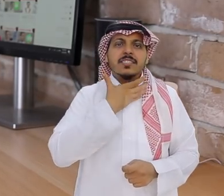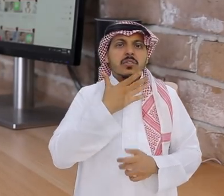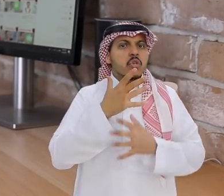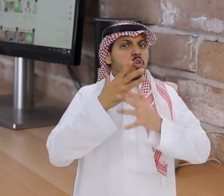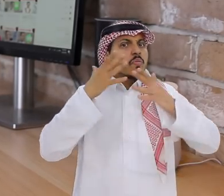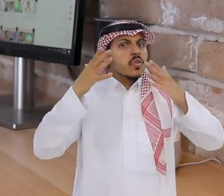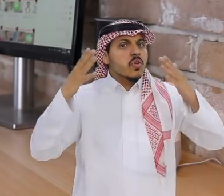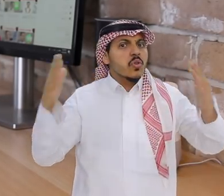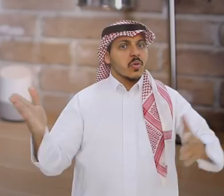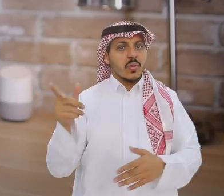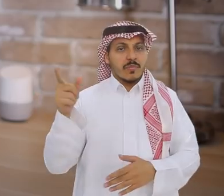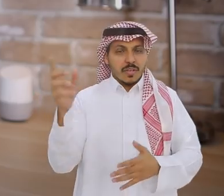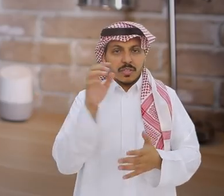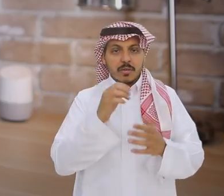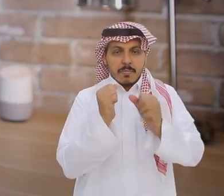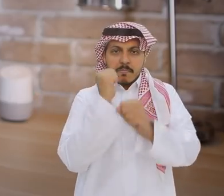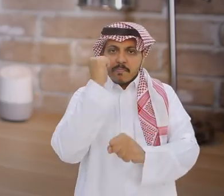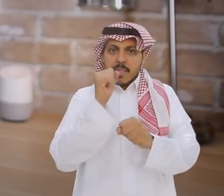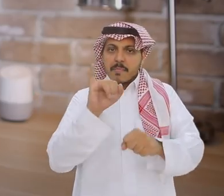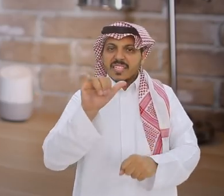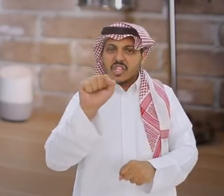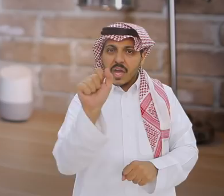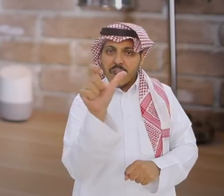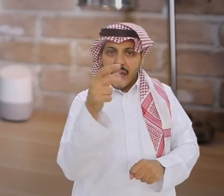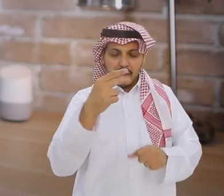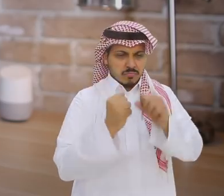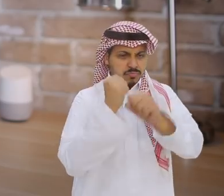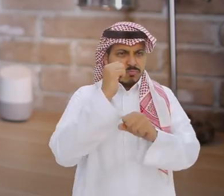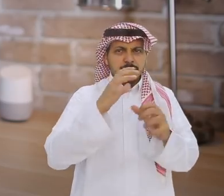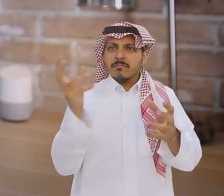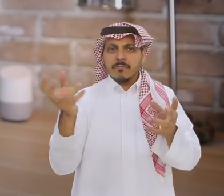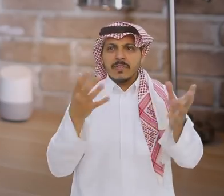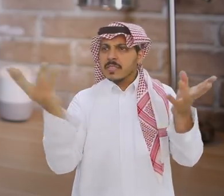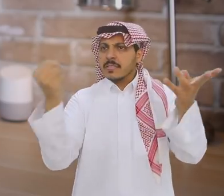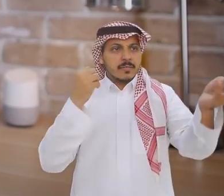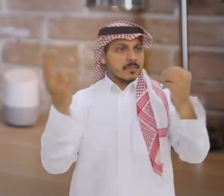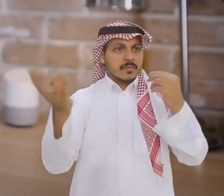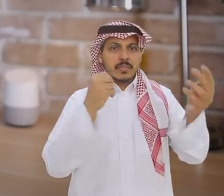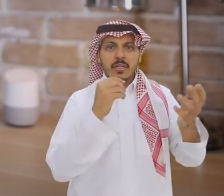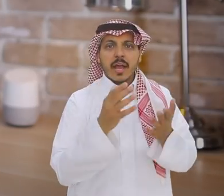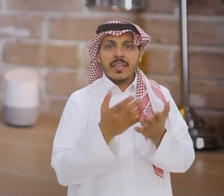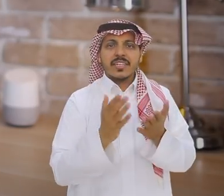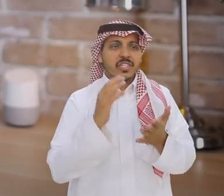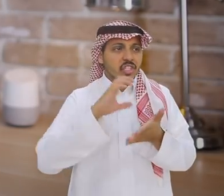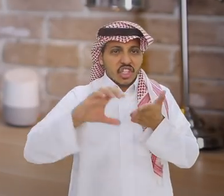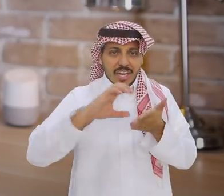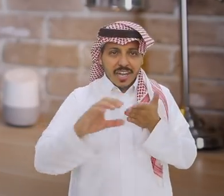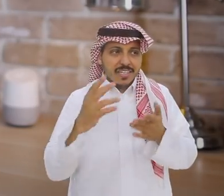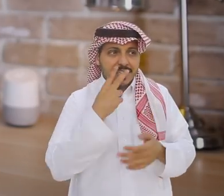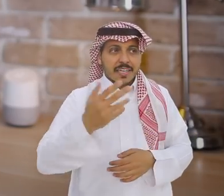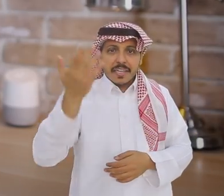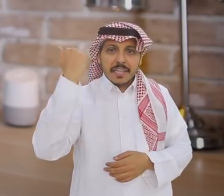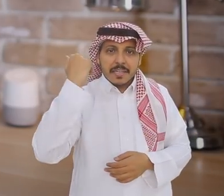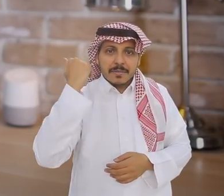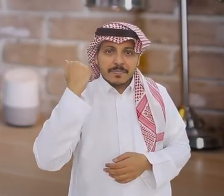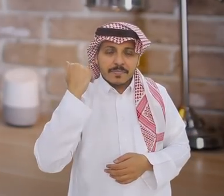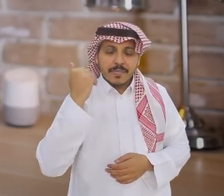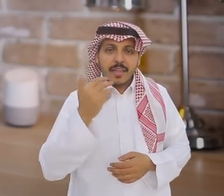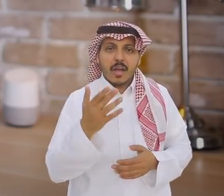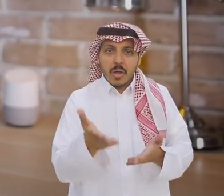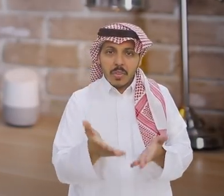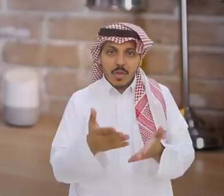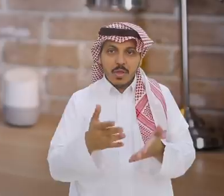مصانع لهذا الغرض في الصين. ليش إعادة تدوير الأجهزة وليش قاعدين يأخذون مواد من هذه الأجهزة؟ أول وأهم سبب حسب المقال في